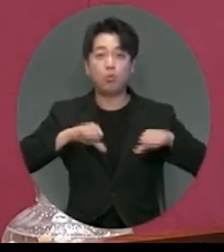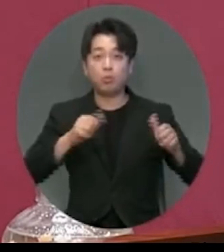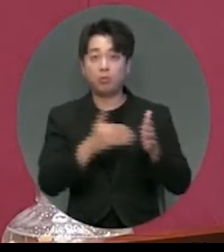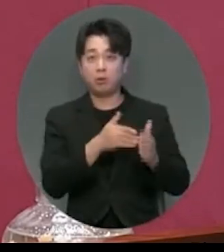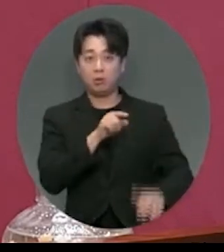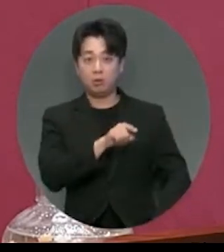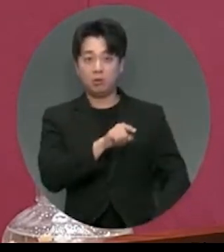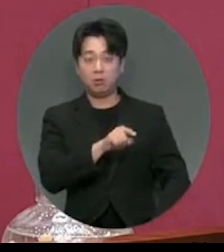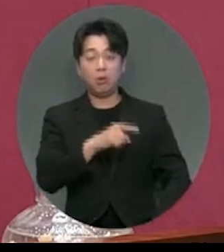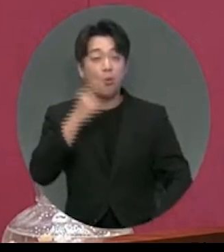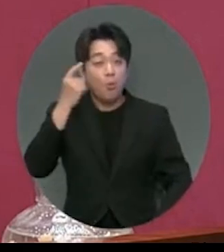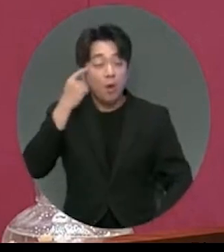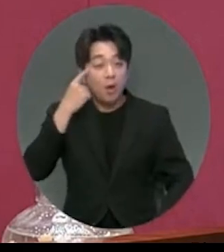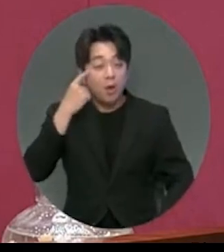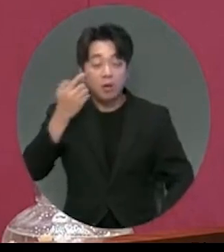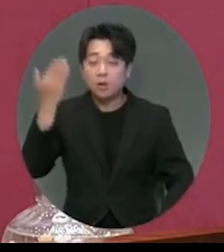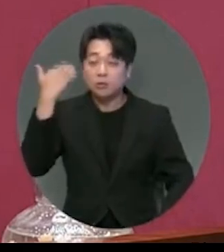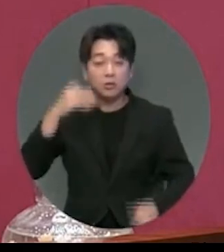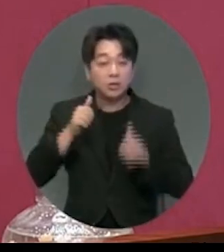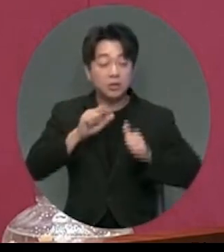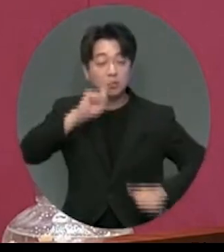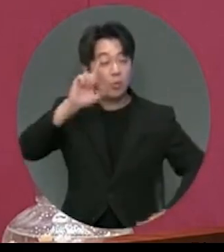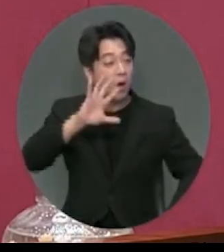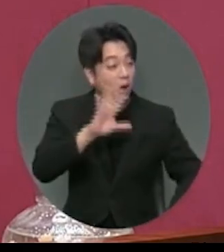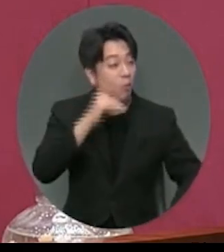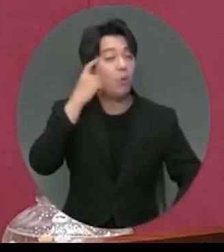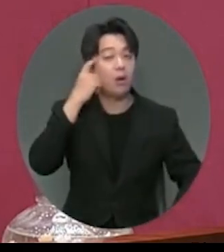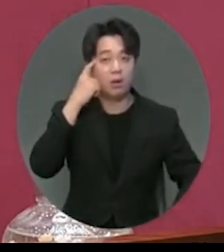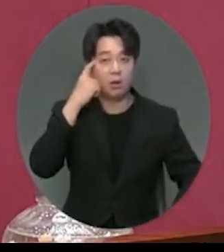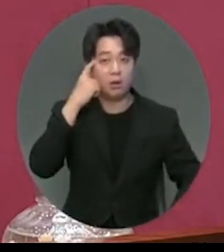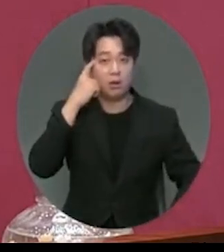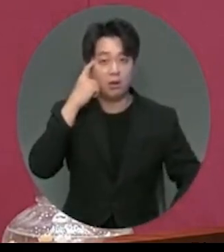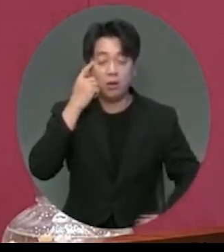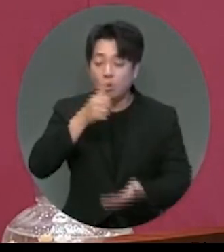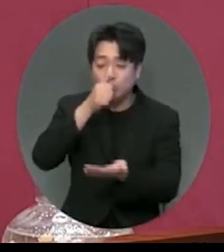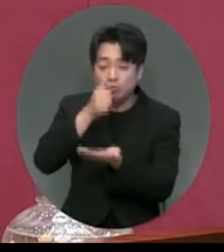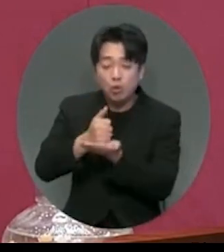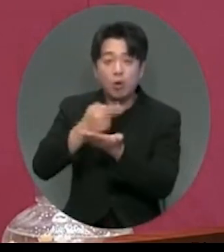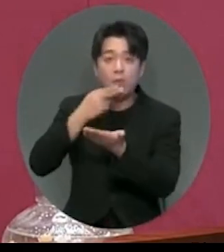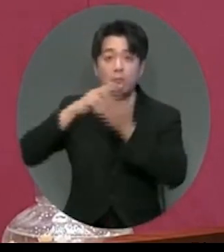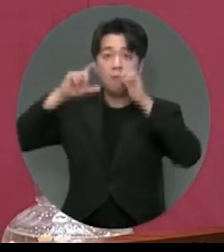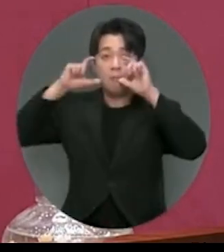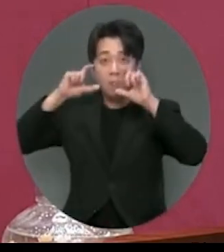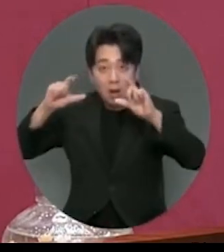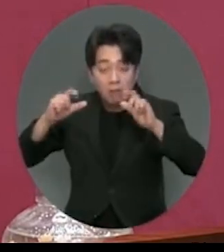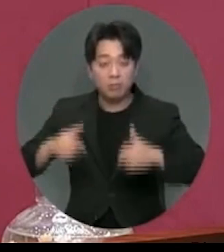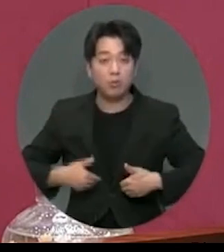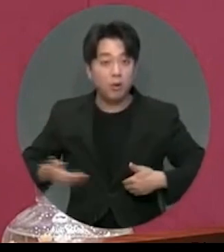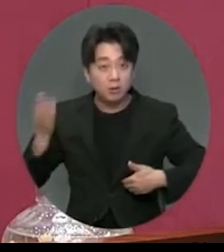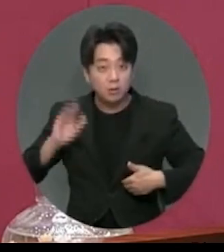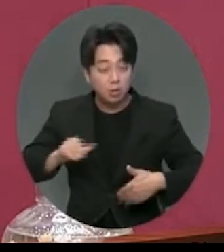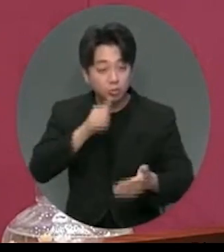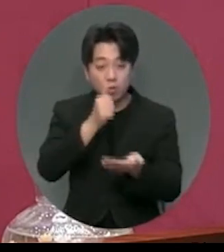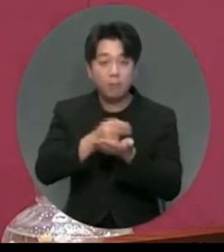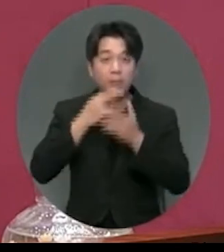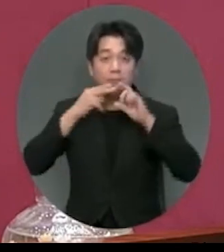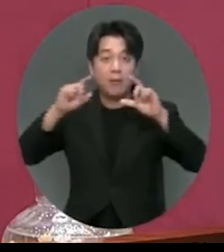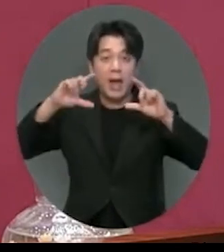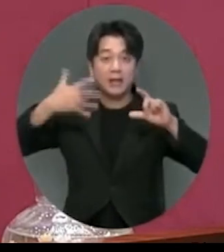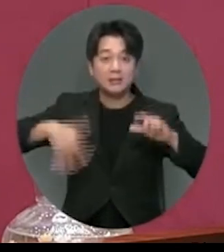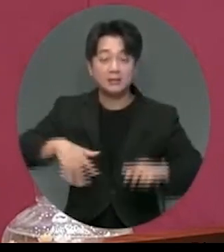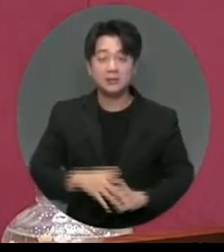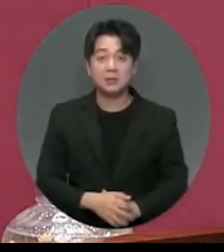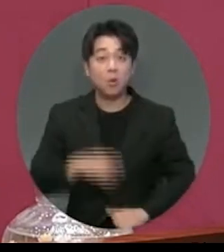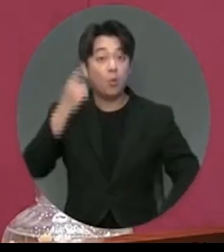그때 기소하지 않았습니까? 그러면 무혐의를 해야 하는데 무혐의 종결 처분하지 않았습니다. 그 이유는